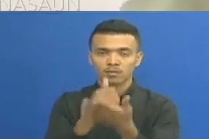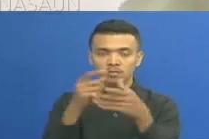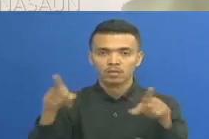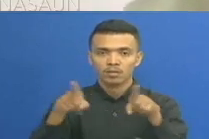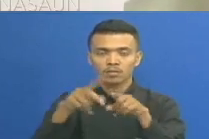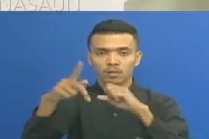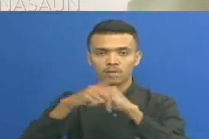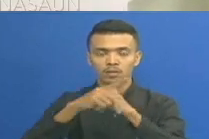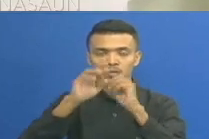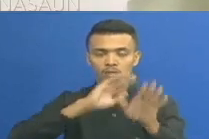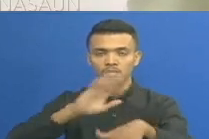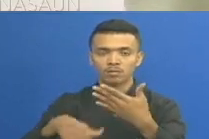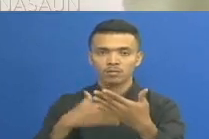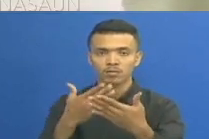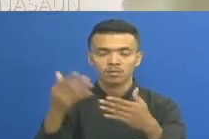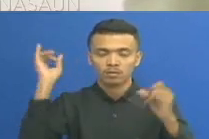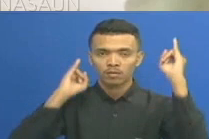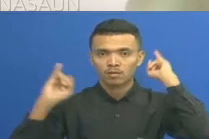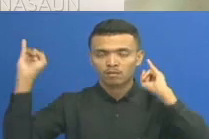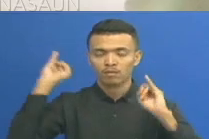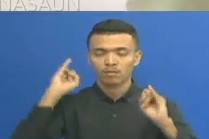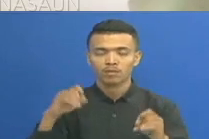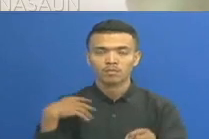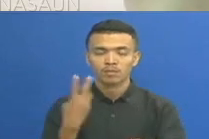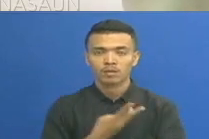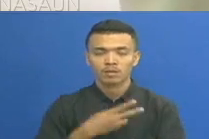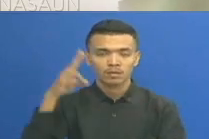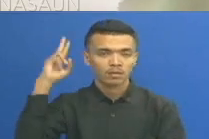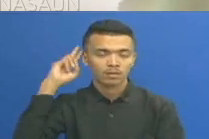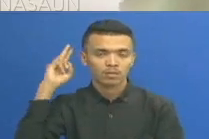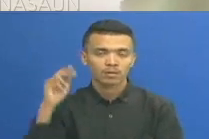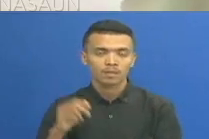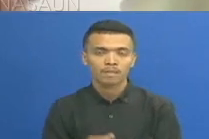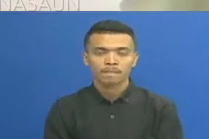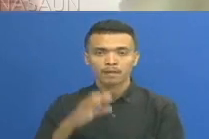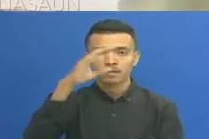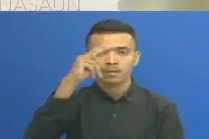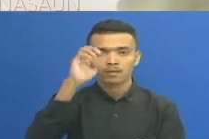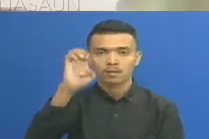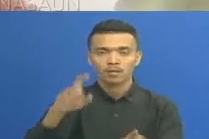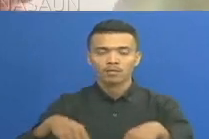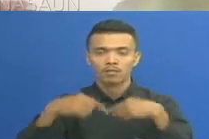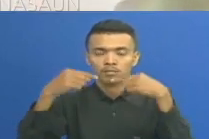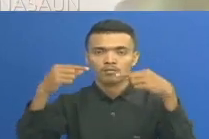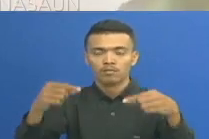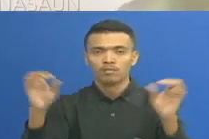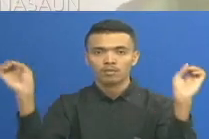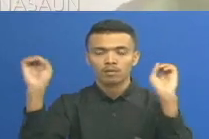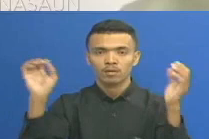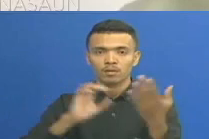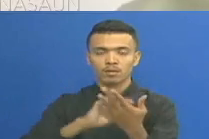besar hot. Dari informasi yang saya terima, korban si terorana karib dengan sene yang terlibat sihir lagi ha orang